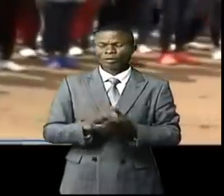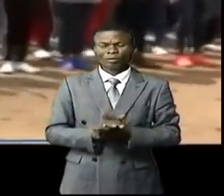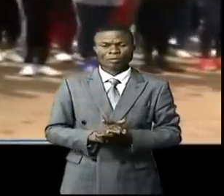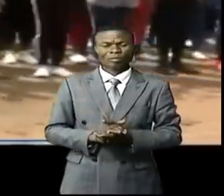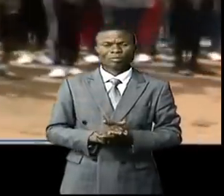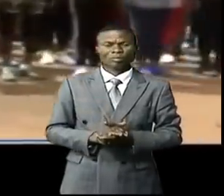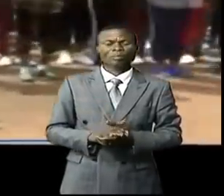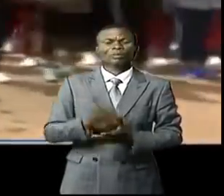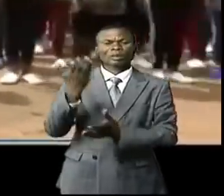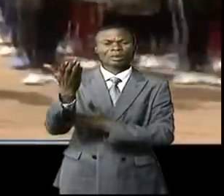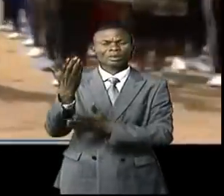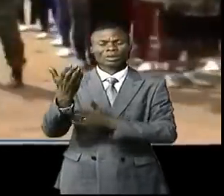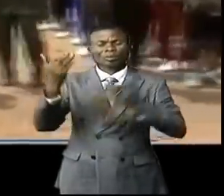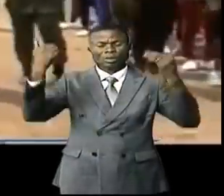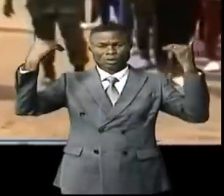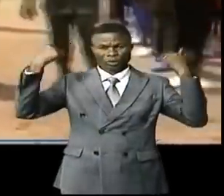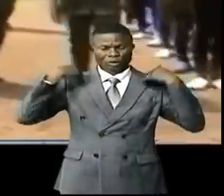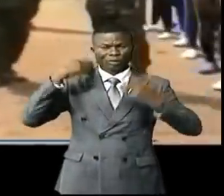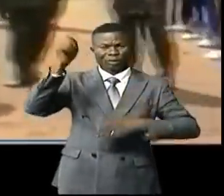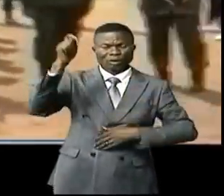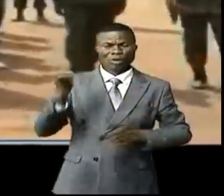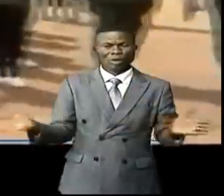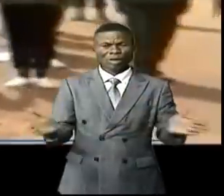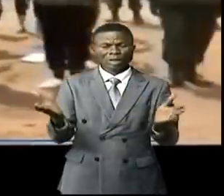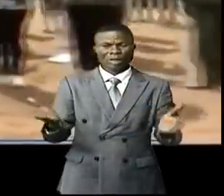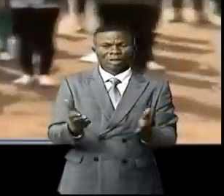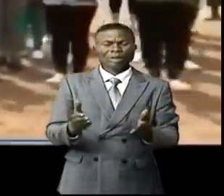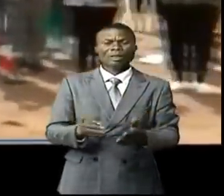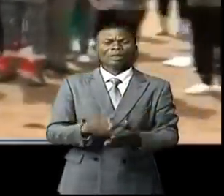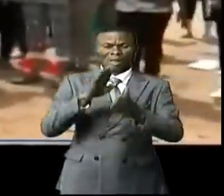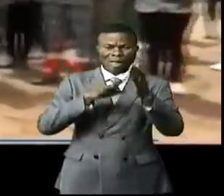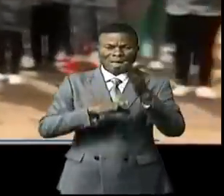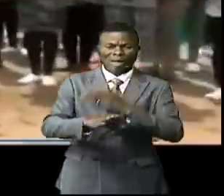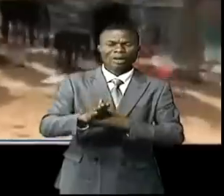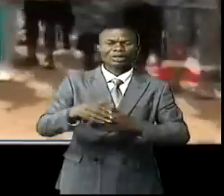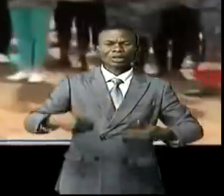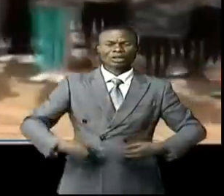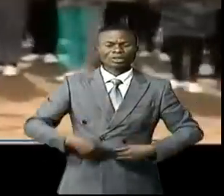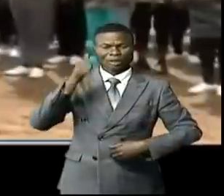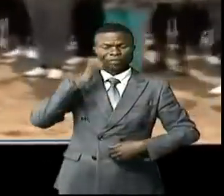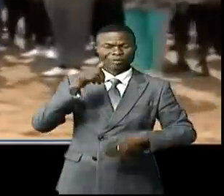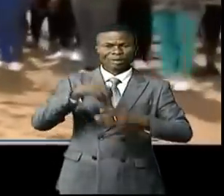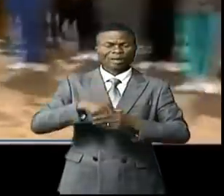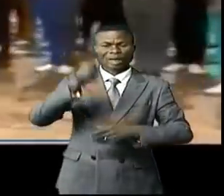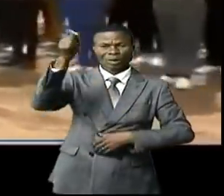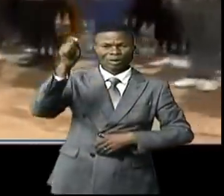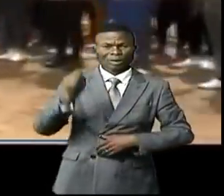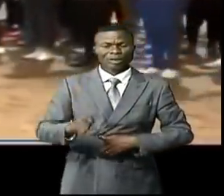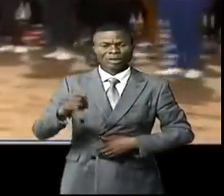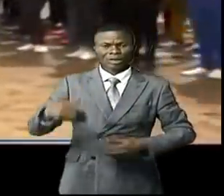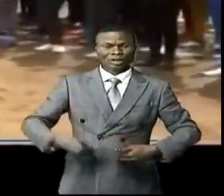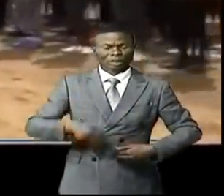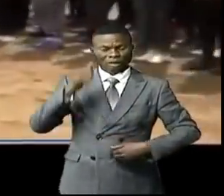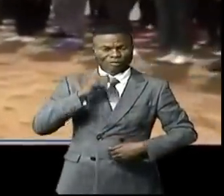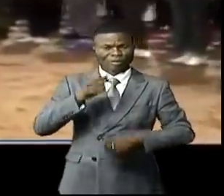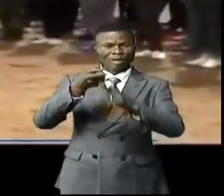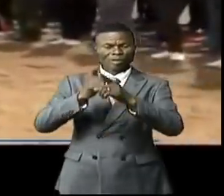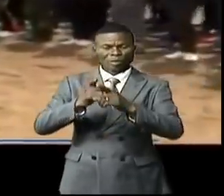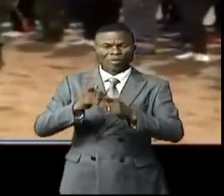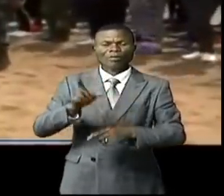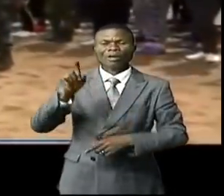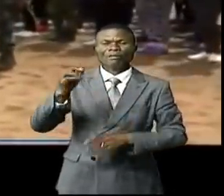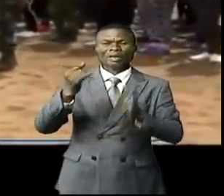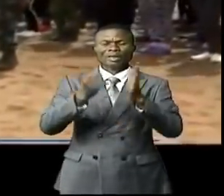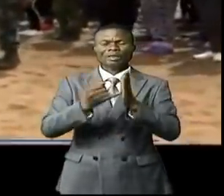Répondant à l'appel de la hiérarchie militaire d'encourager le recrutement de la junte féminine au sein de l'armée, les jeunes filles venues des coins et recoins de la RDC sont plus